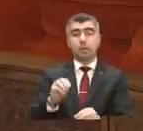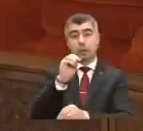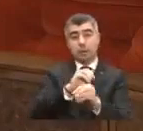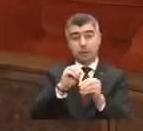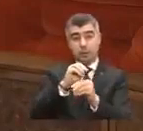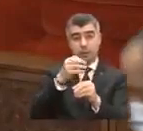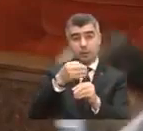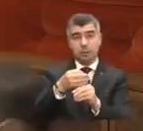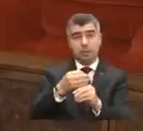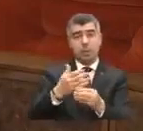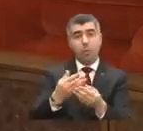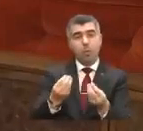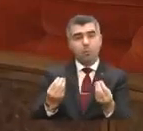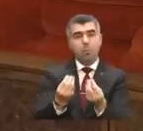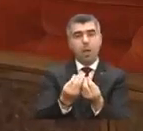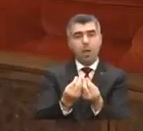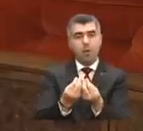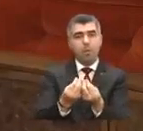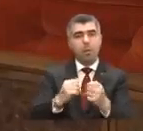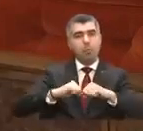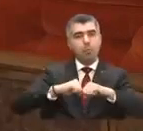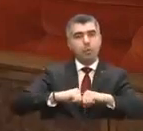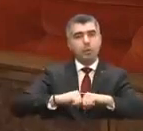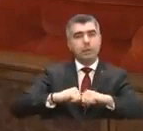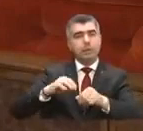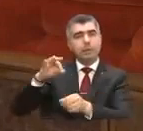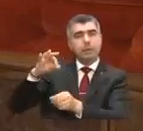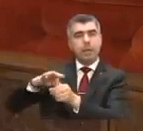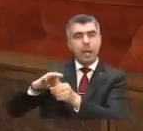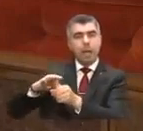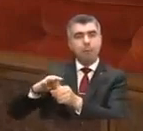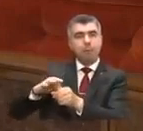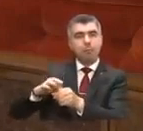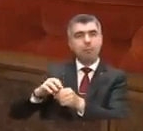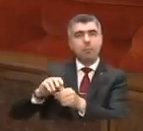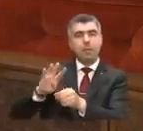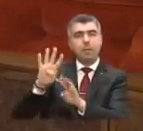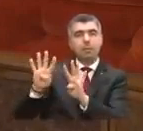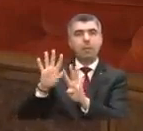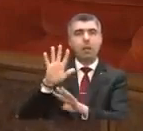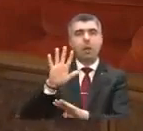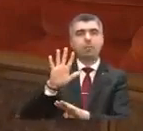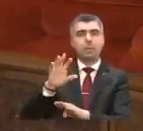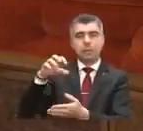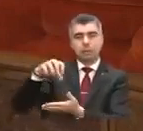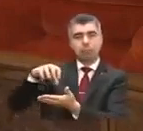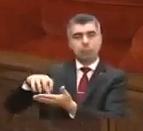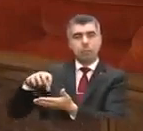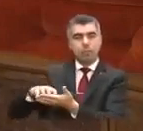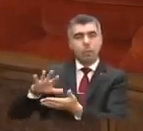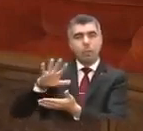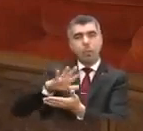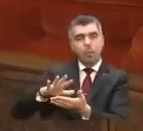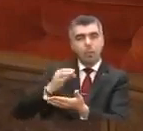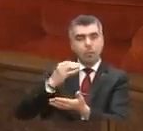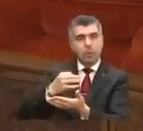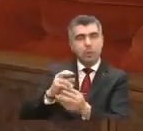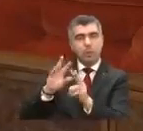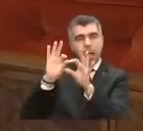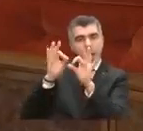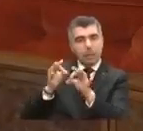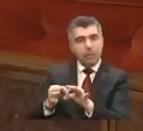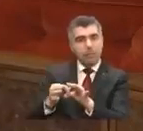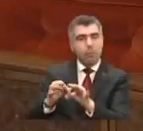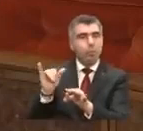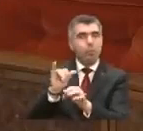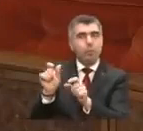دراسات بمعية السلطات والمجالس المحلية في 58 إقليم لتحديد معطيات حركية النقل بالعالم القروي